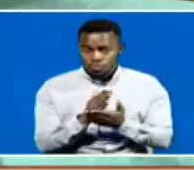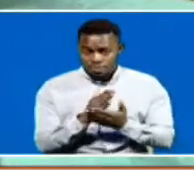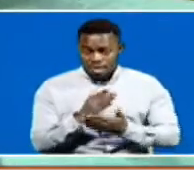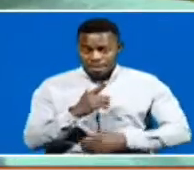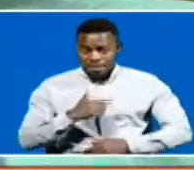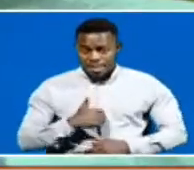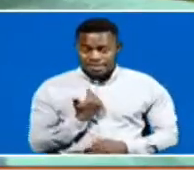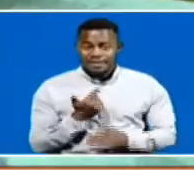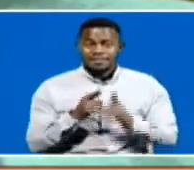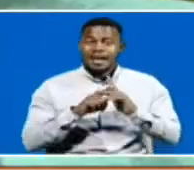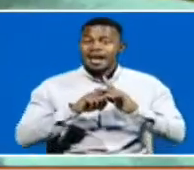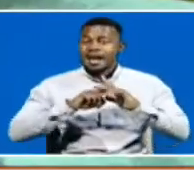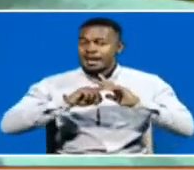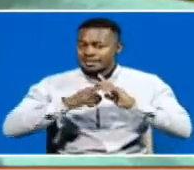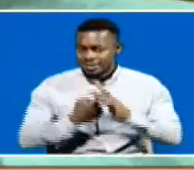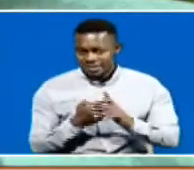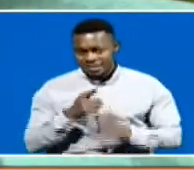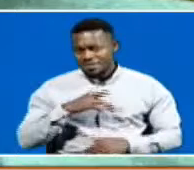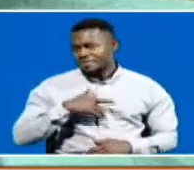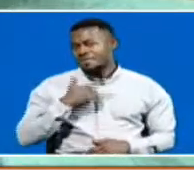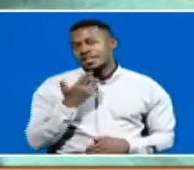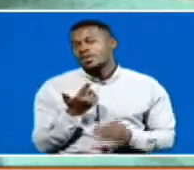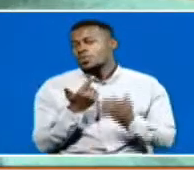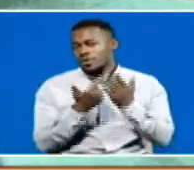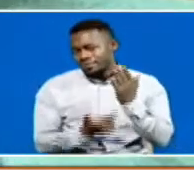to feel that